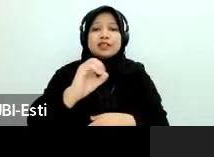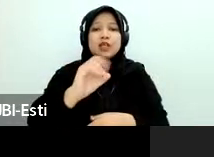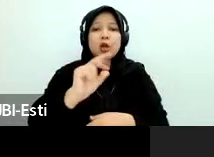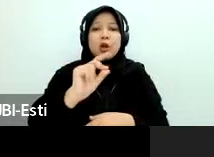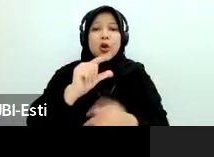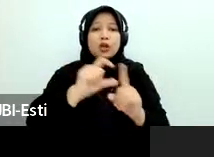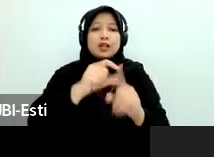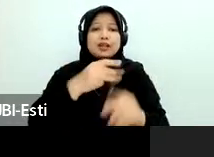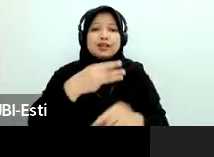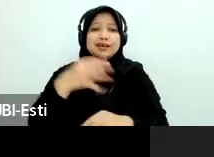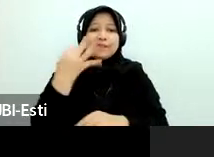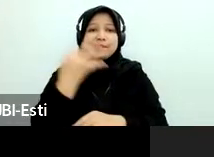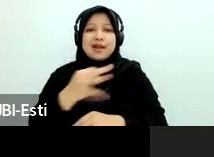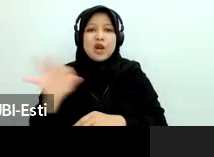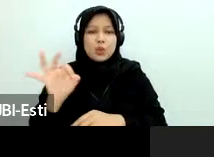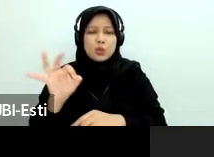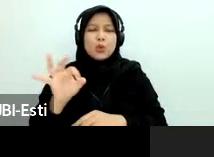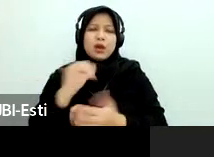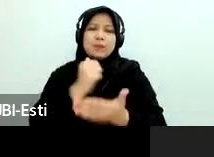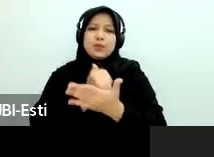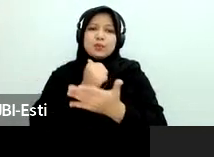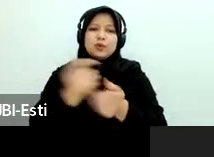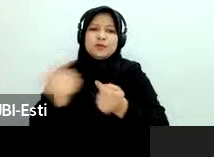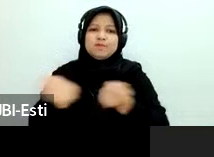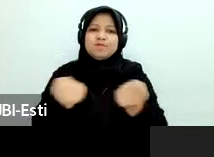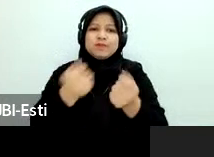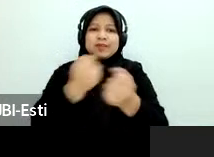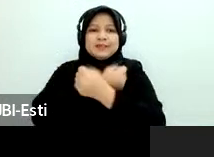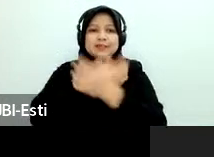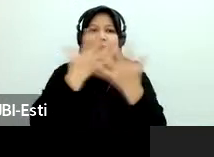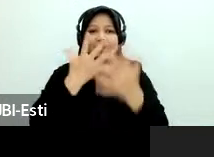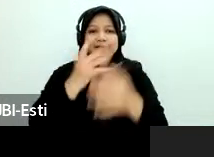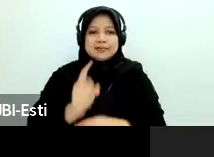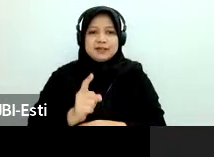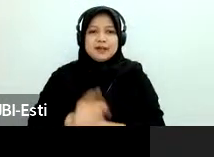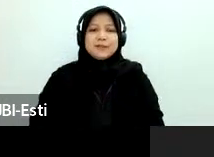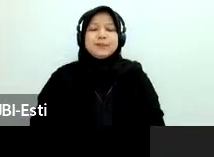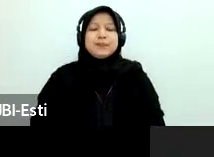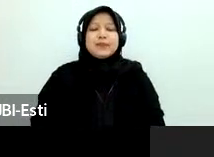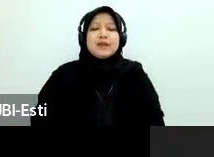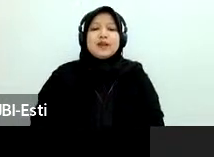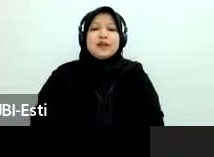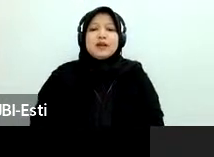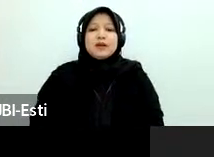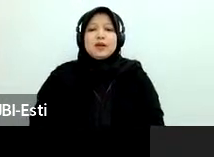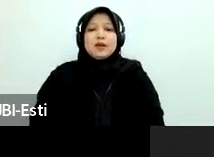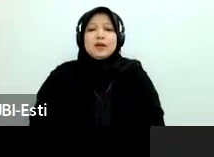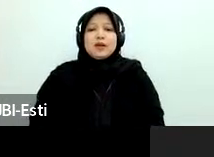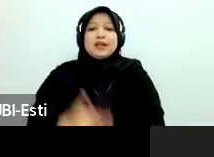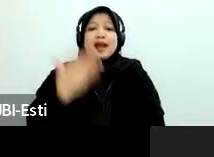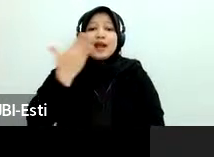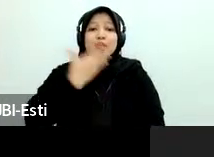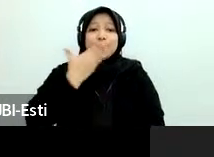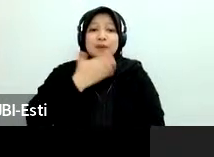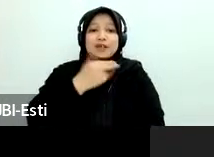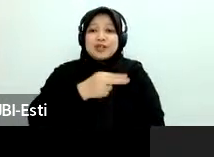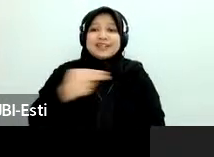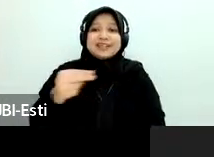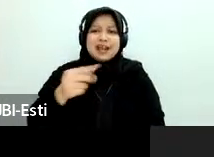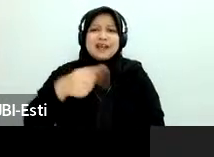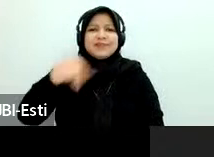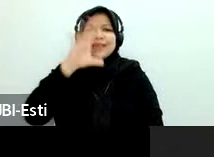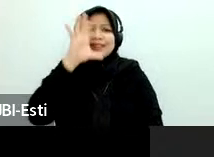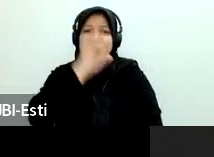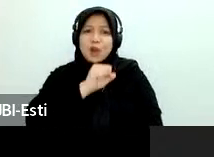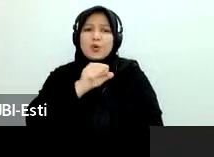jelas dalam kebahasaannya mungkin kita biasa mengenal bahasa Indonesia itu sebagai bahasa persatuan ya